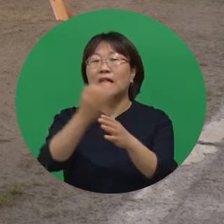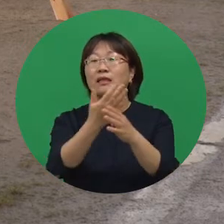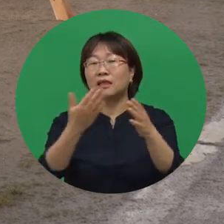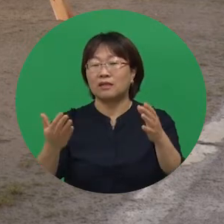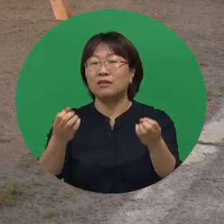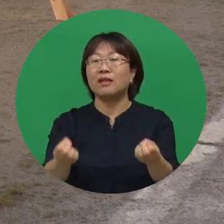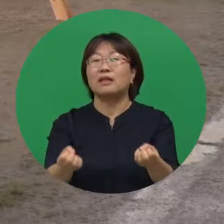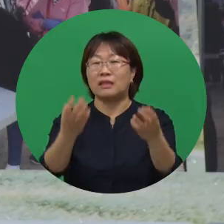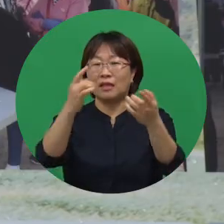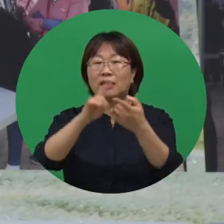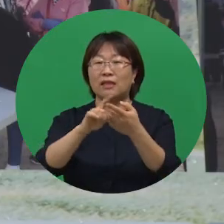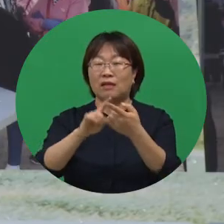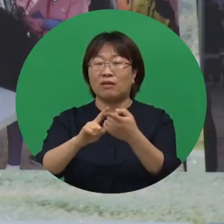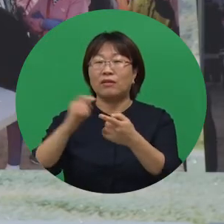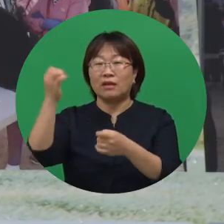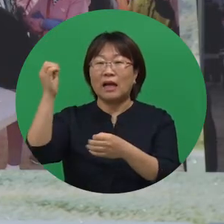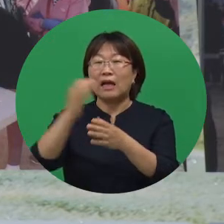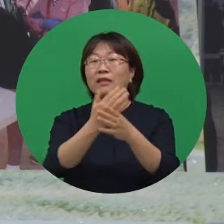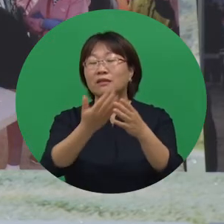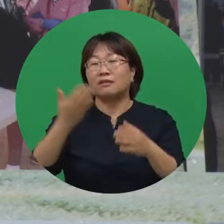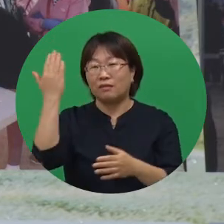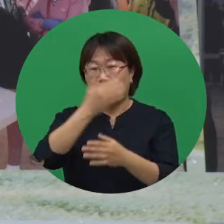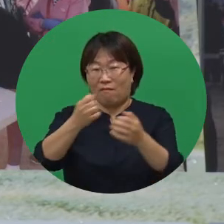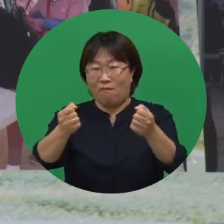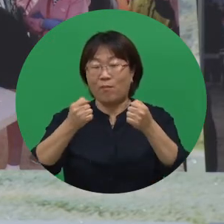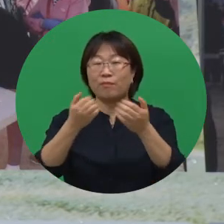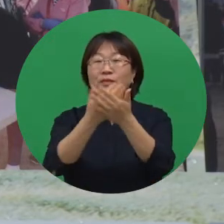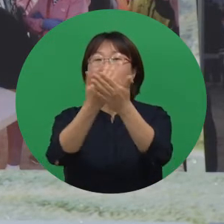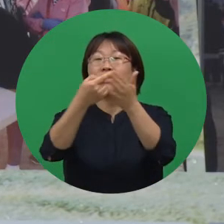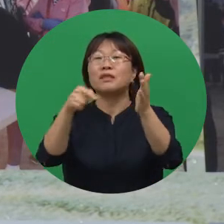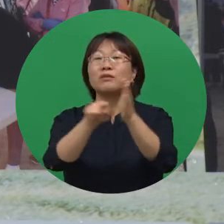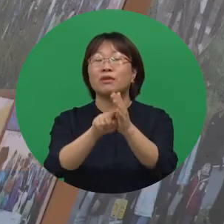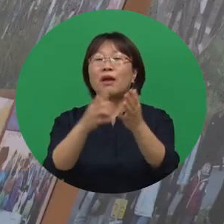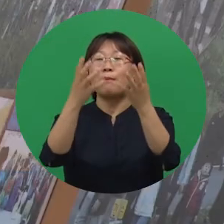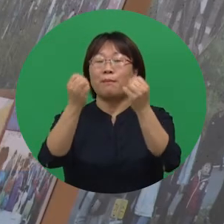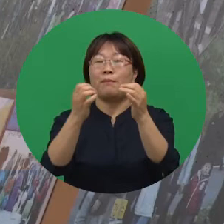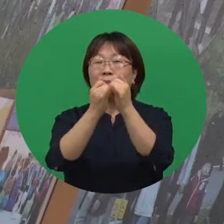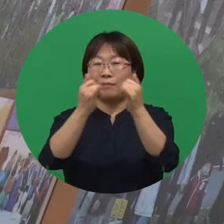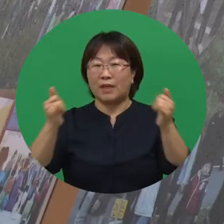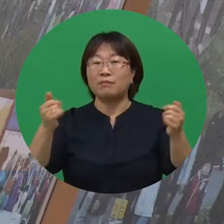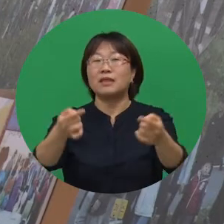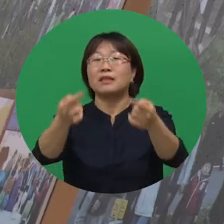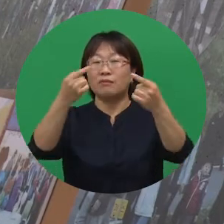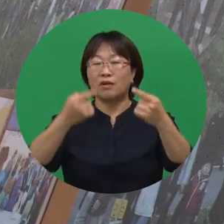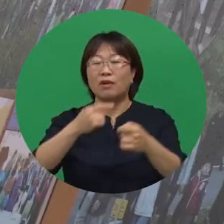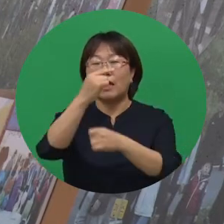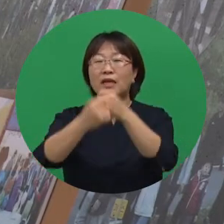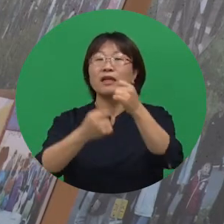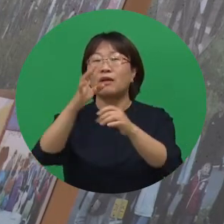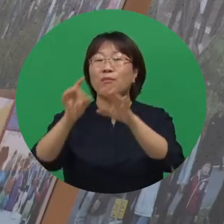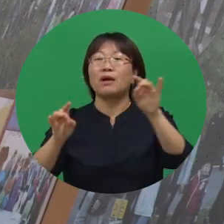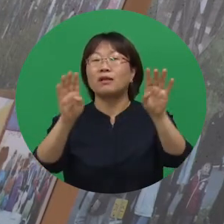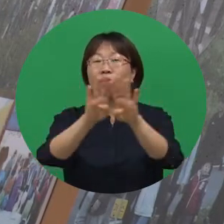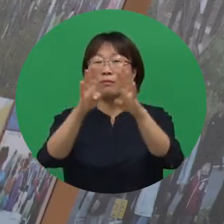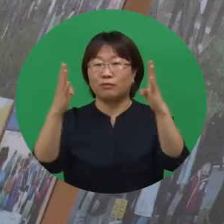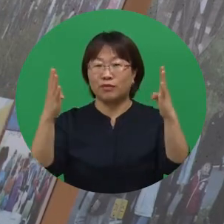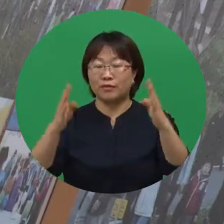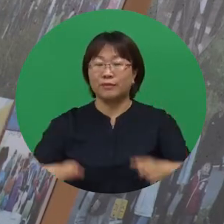걷기 행사는 안양천 정화 및 건강 증진을 함께하고자 많은 주민의 참여로 매년 이어져